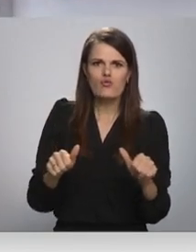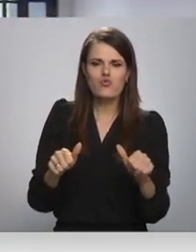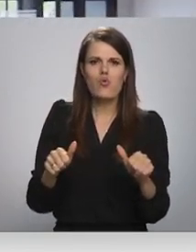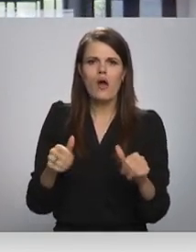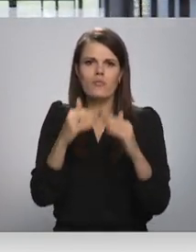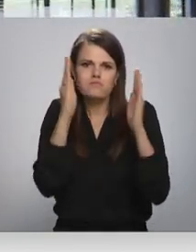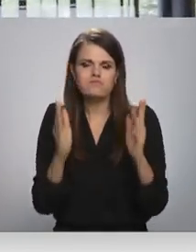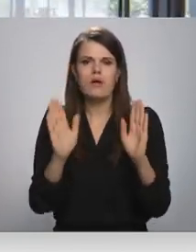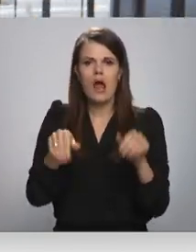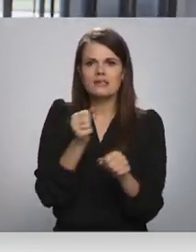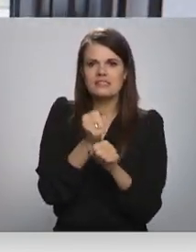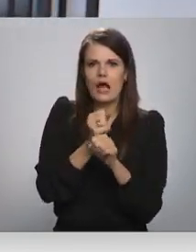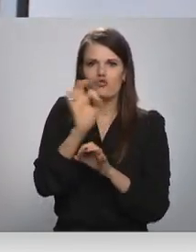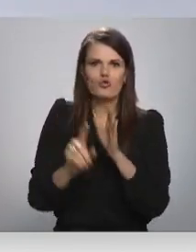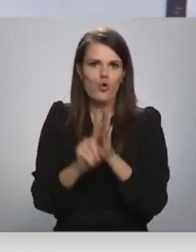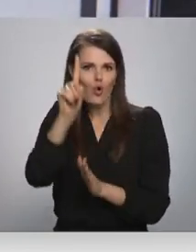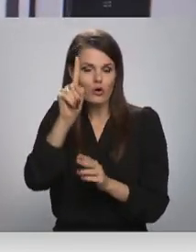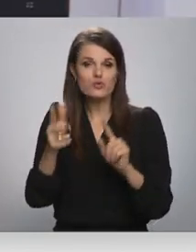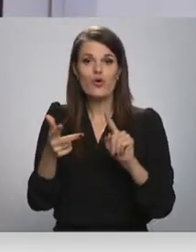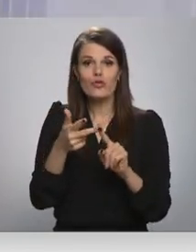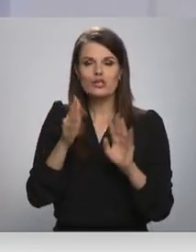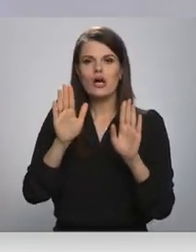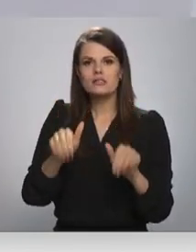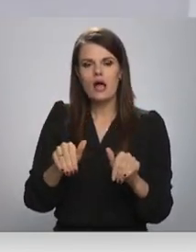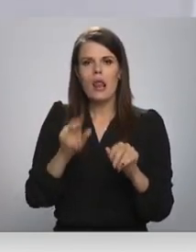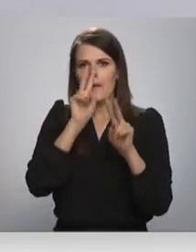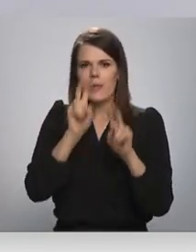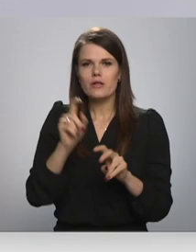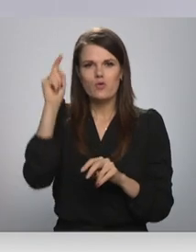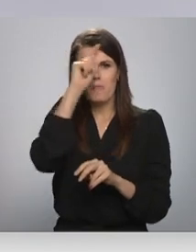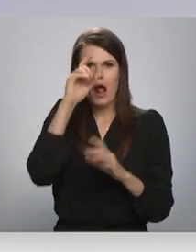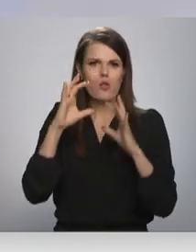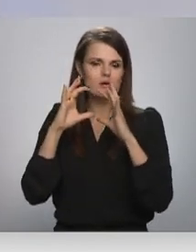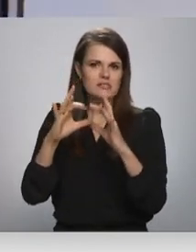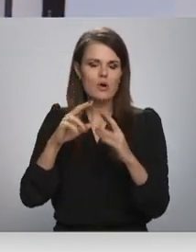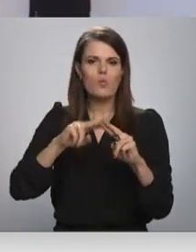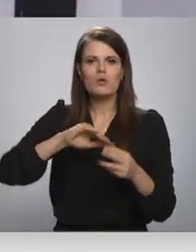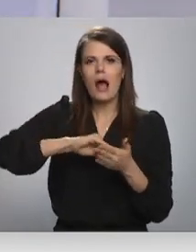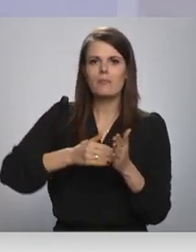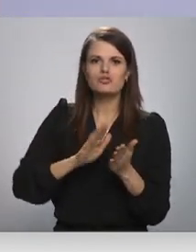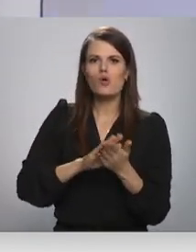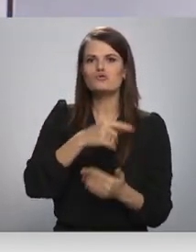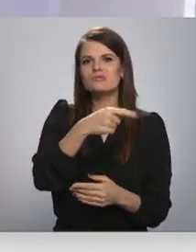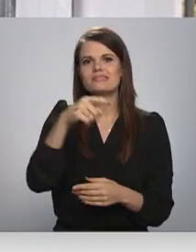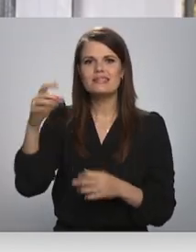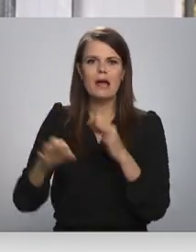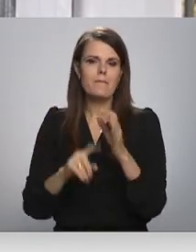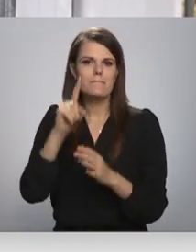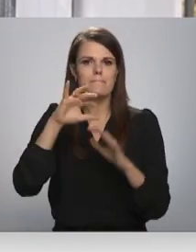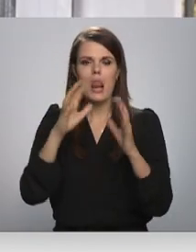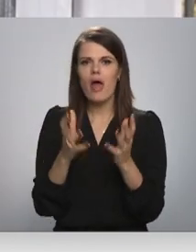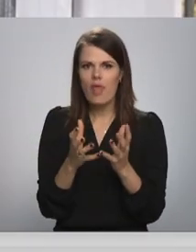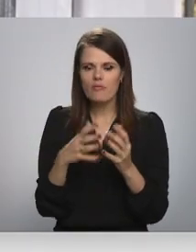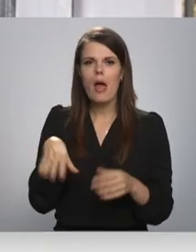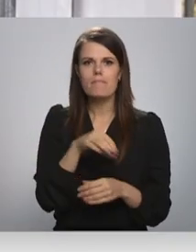citām planētām, bet trešais stāvs būs veltīts, lai pētītu melnos caurumus un apstākļus uz citām planētām. Mēs lielu uzsvaru